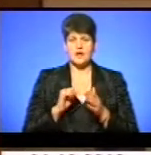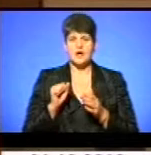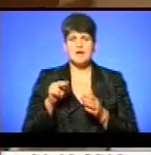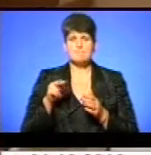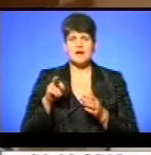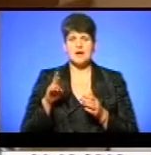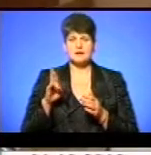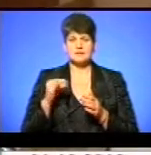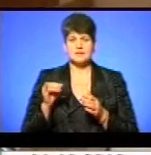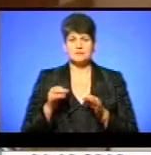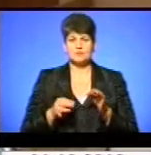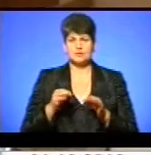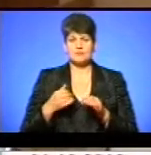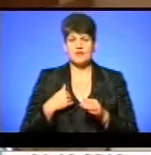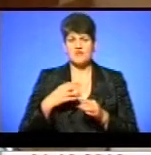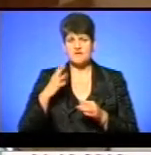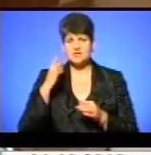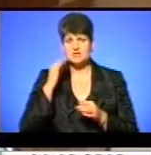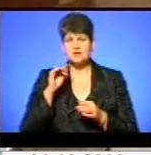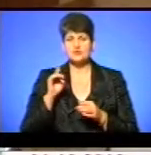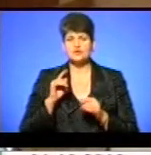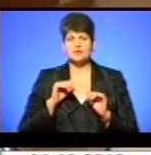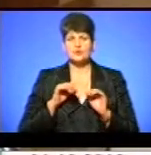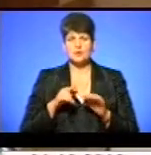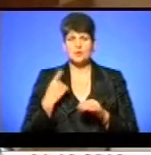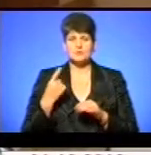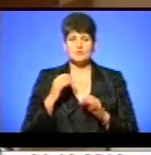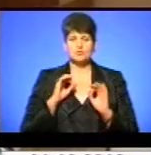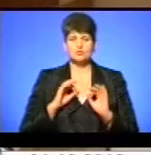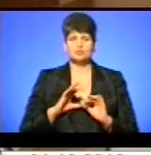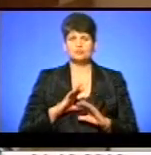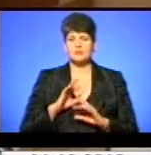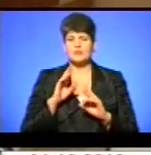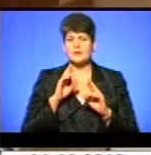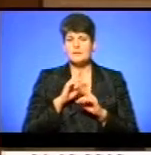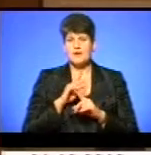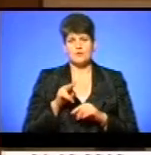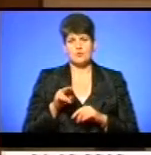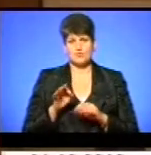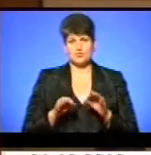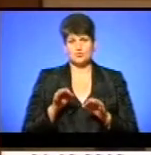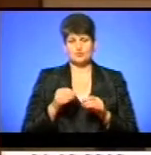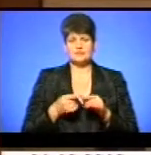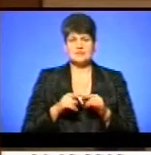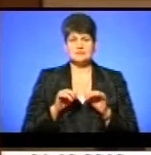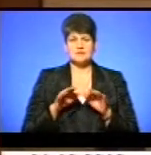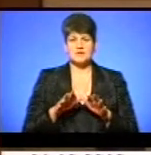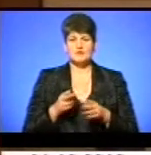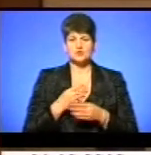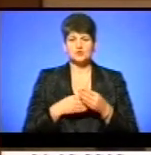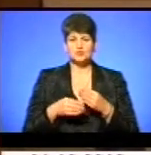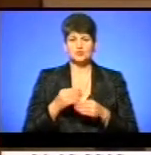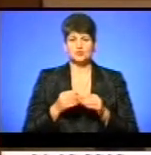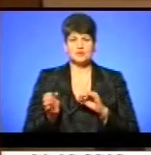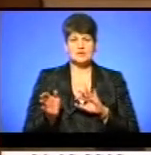апеляційним судом. Я вважаю, що дії обласної прокуратури були неправильні по суду. Ця справа штучно знову